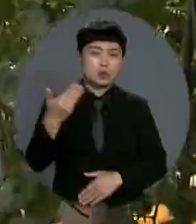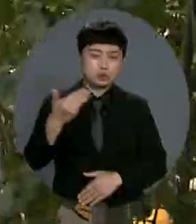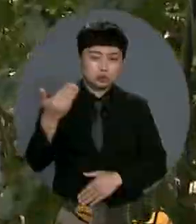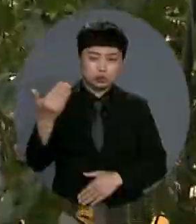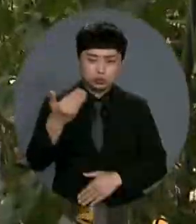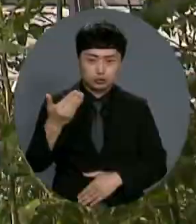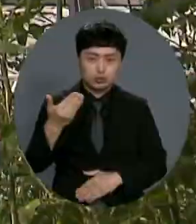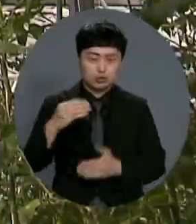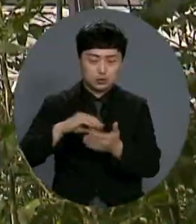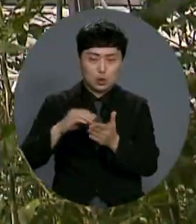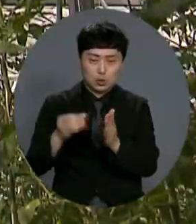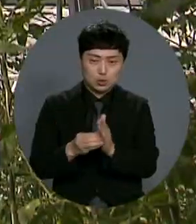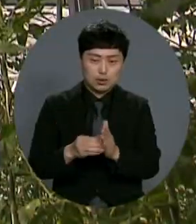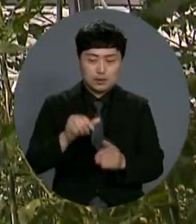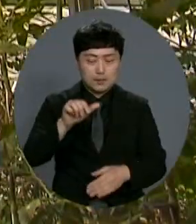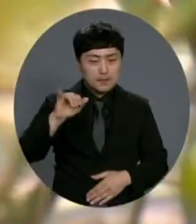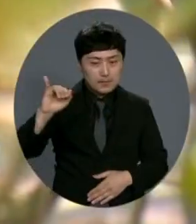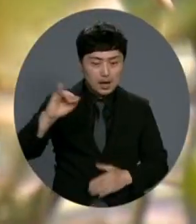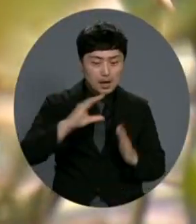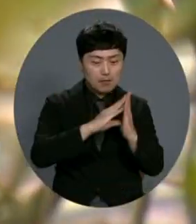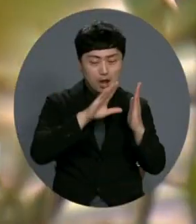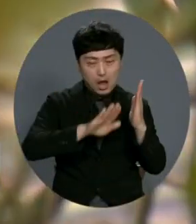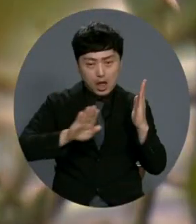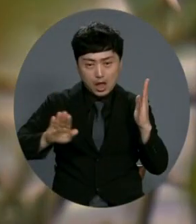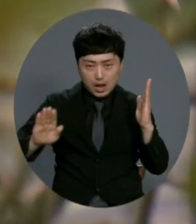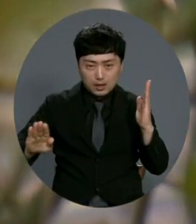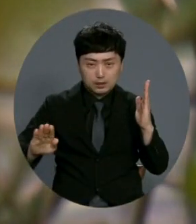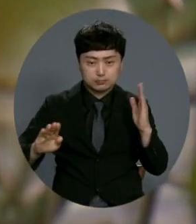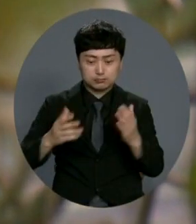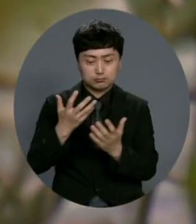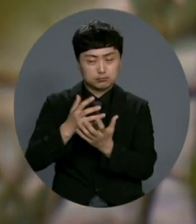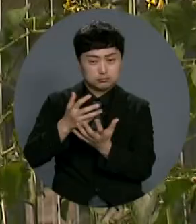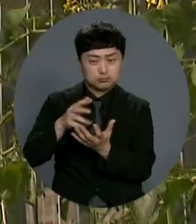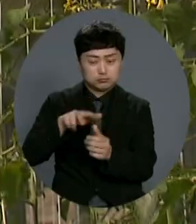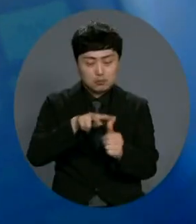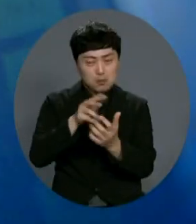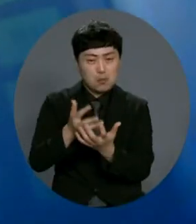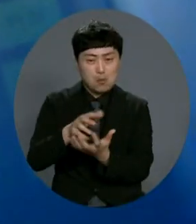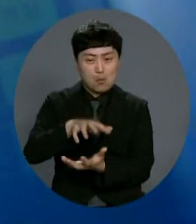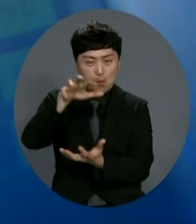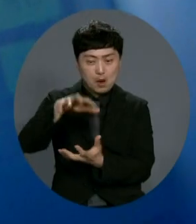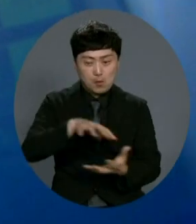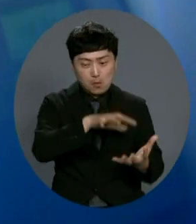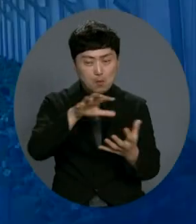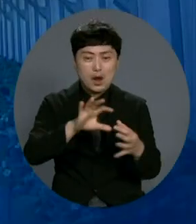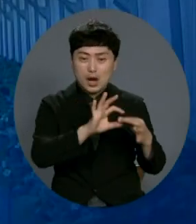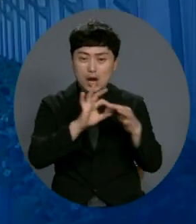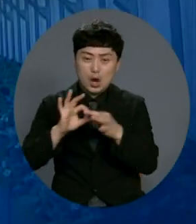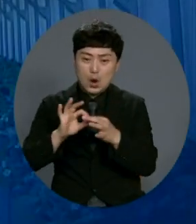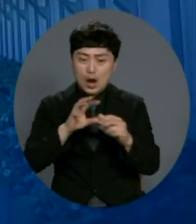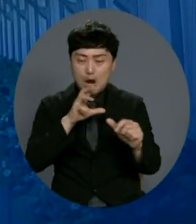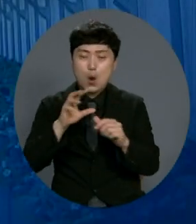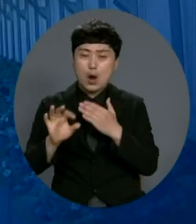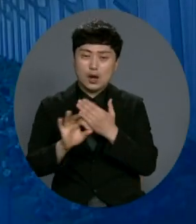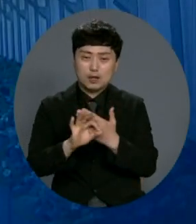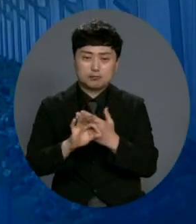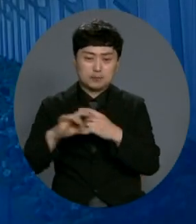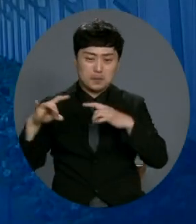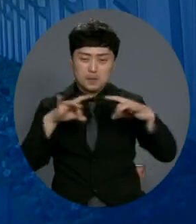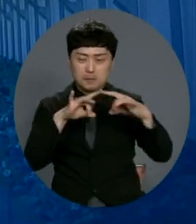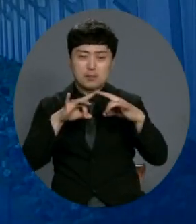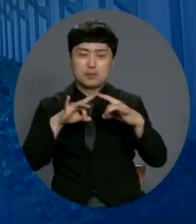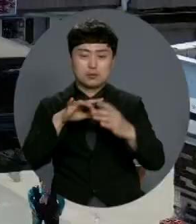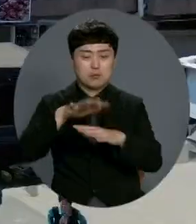최다로 인공지능, 블록체인, 빅데이터를 농업에 입힌다면 스마트 농업으로 세계적 경쟁력을 갖출 수